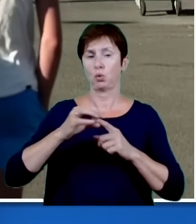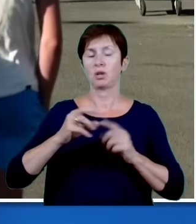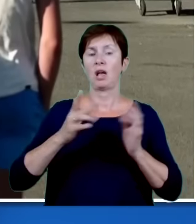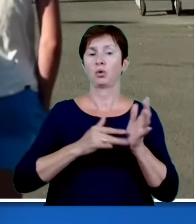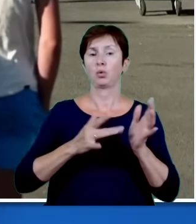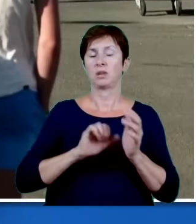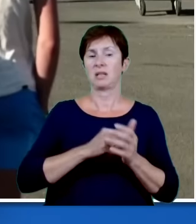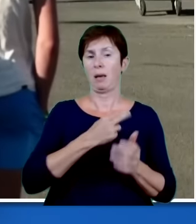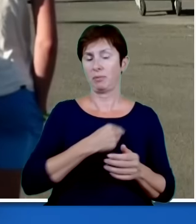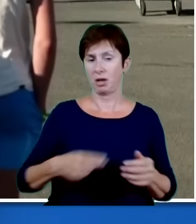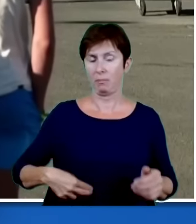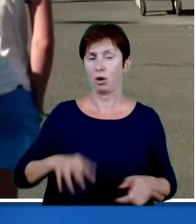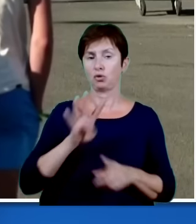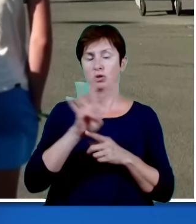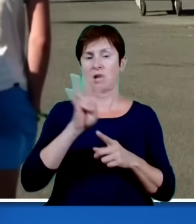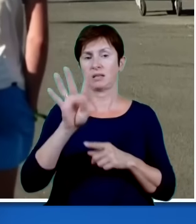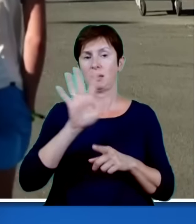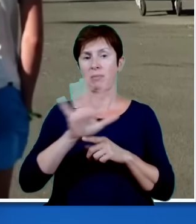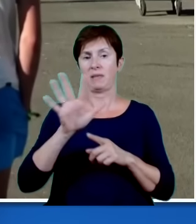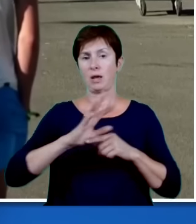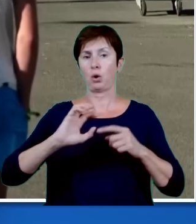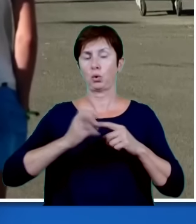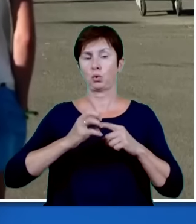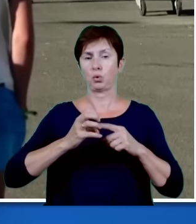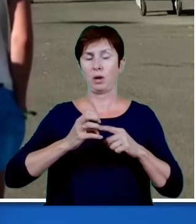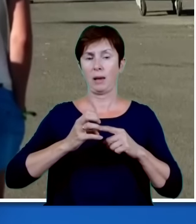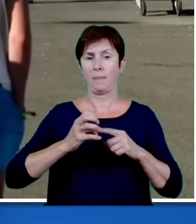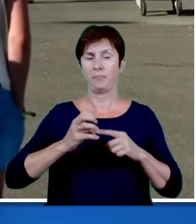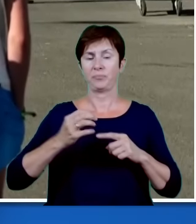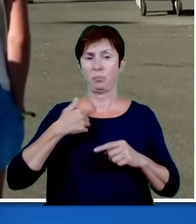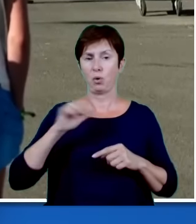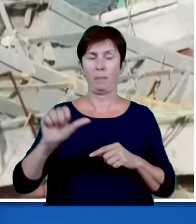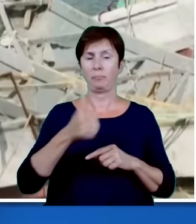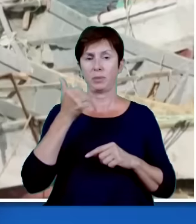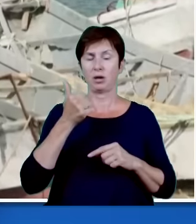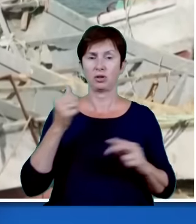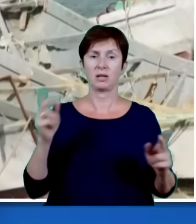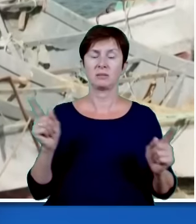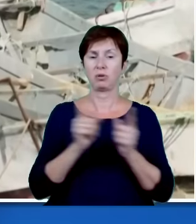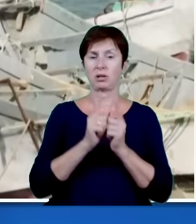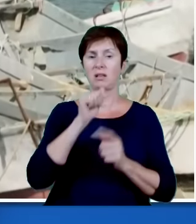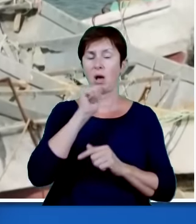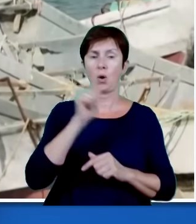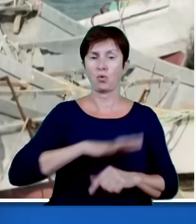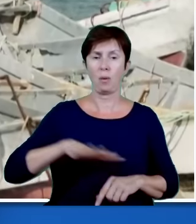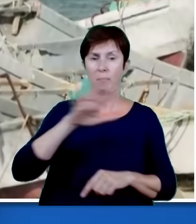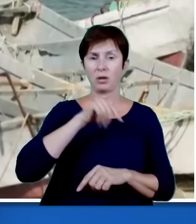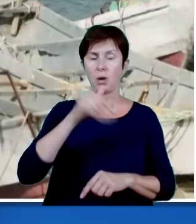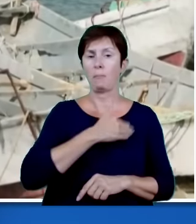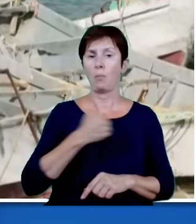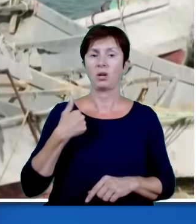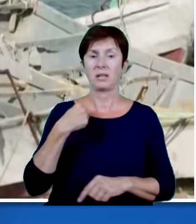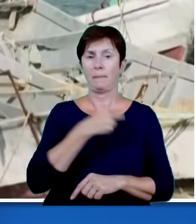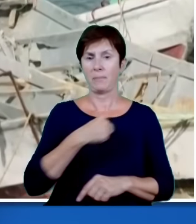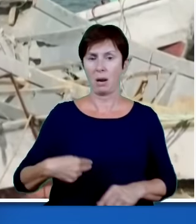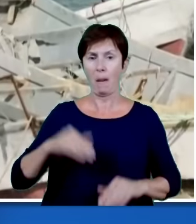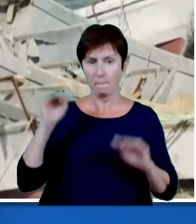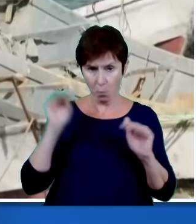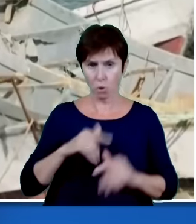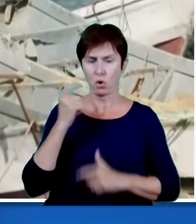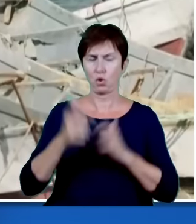premiera 14 i 15 grudnia ubiegłego roku mieliśmy pierwszy szczyt Europejski na którym Polski premier mógł zawetować